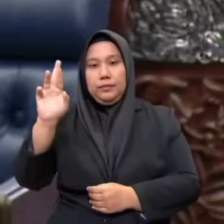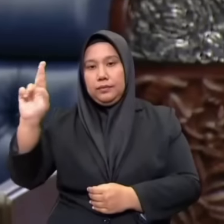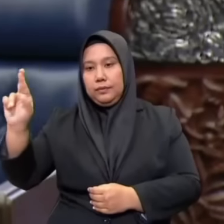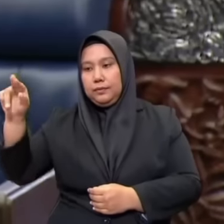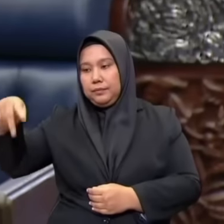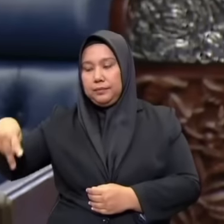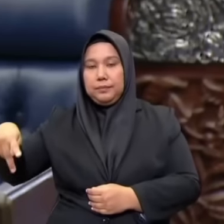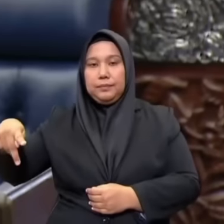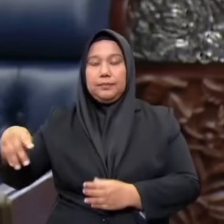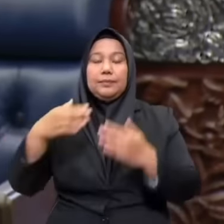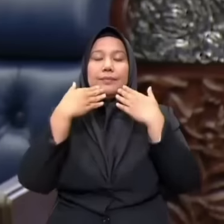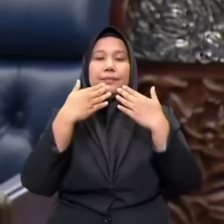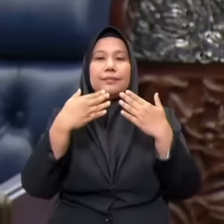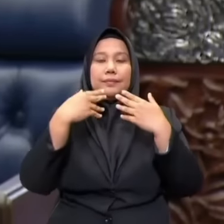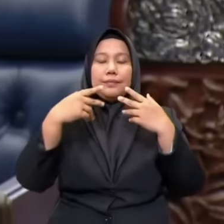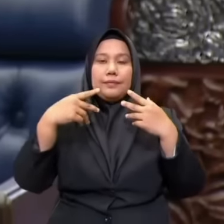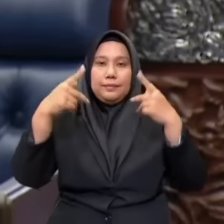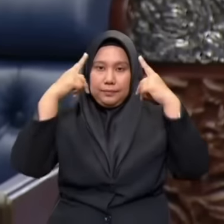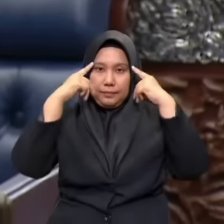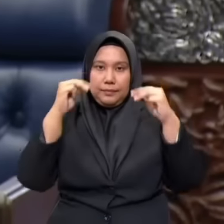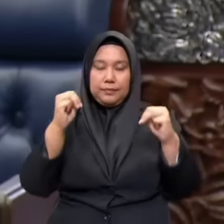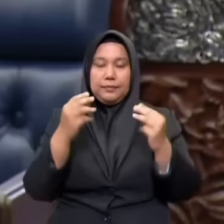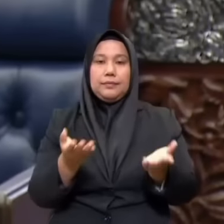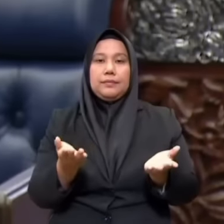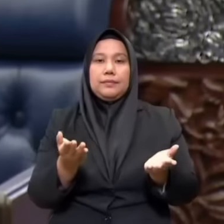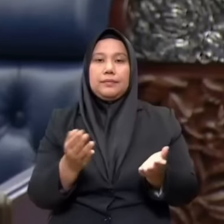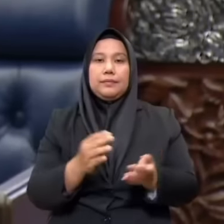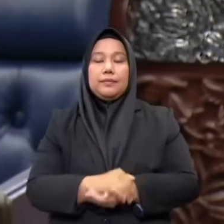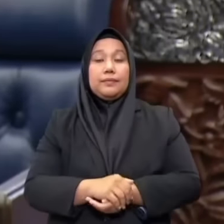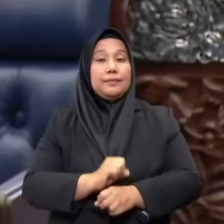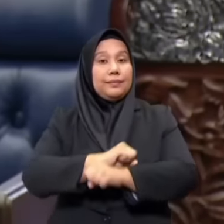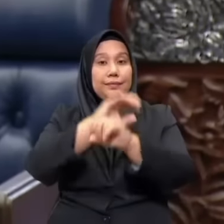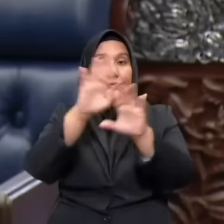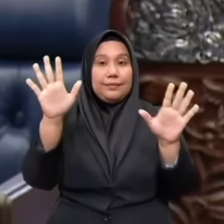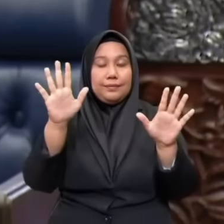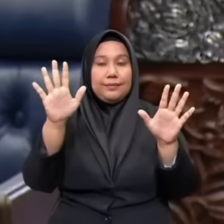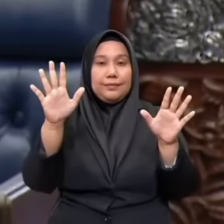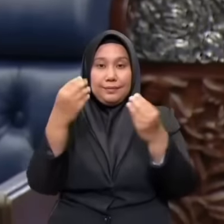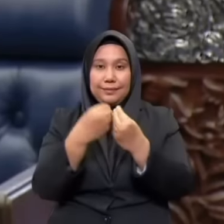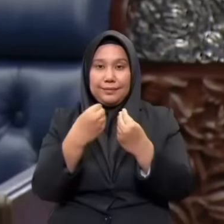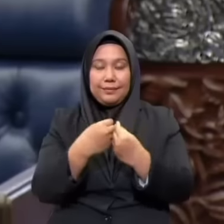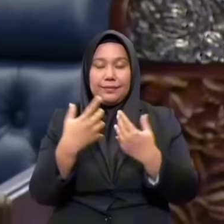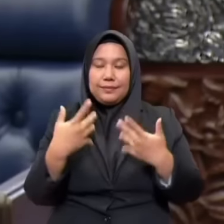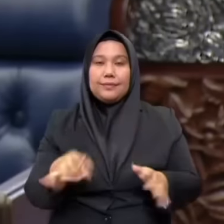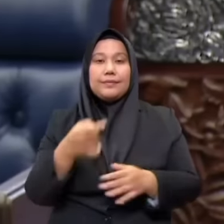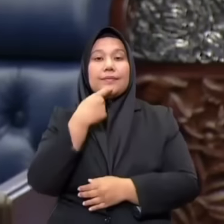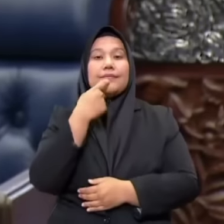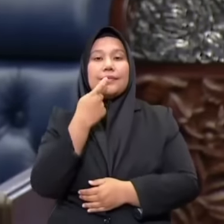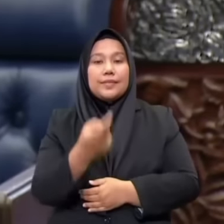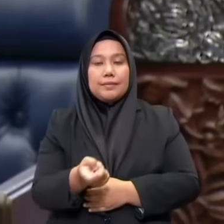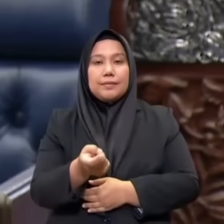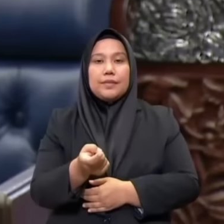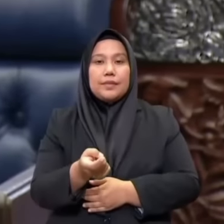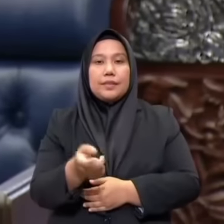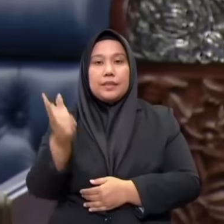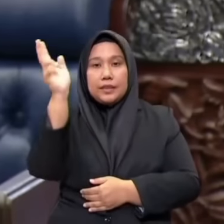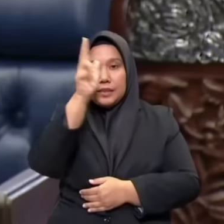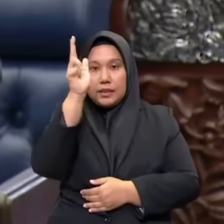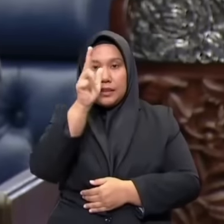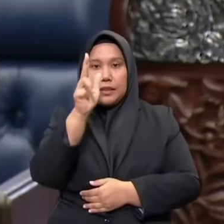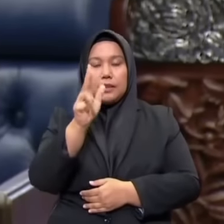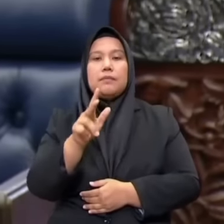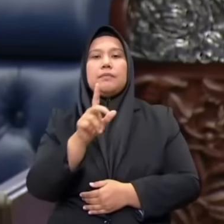atas jawapan dan terima kasih Tuan Dipertua. Jadi jelas kepada kita daripada angka yang telah disebutkan Yang Berhormat, sebenarnya kerajaan masih